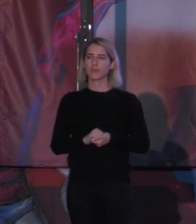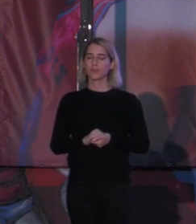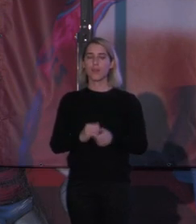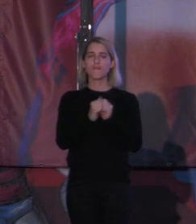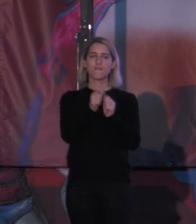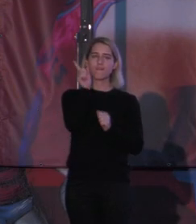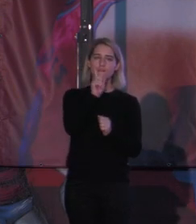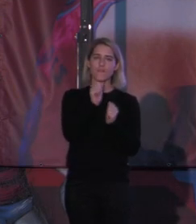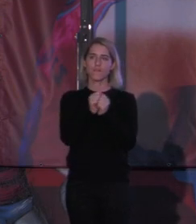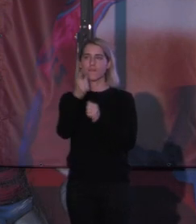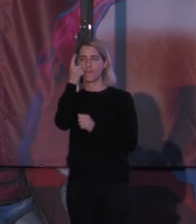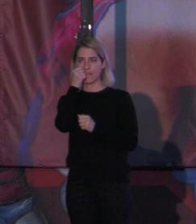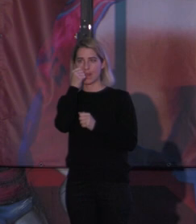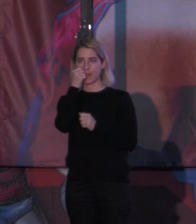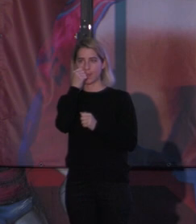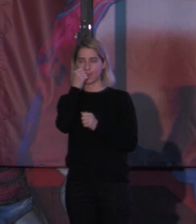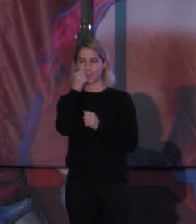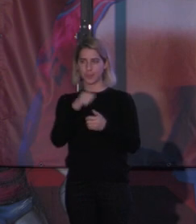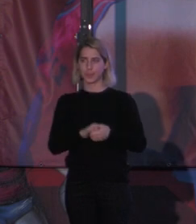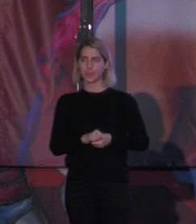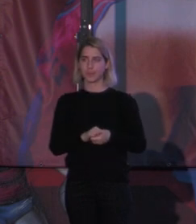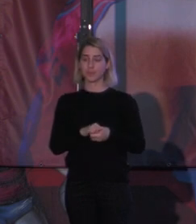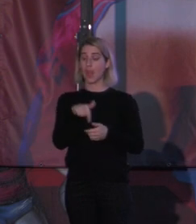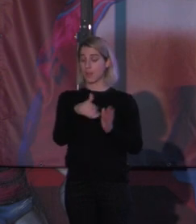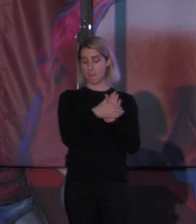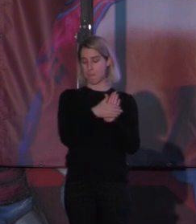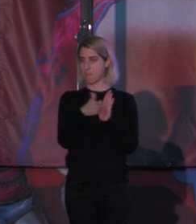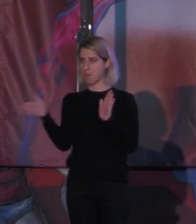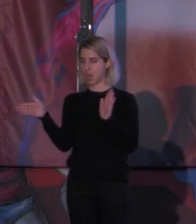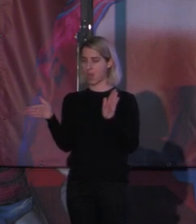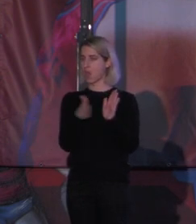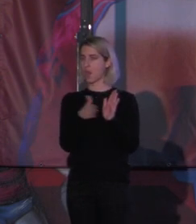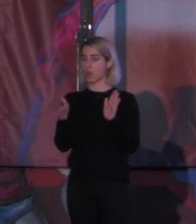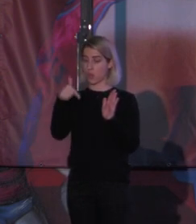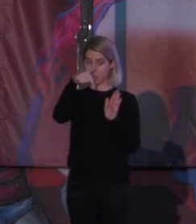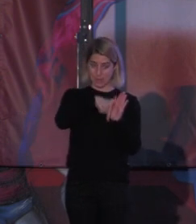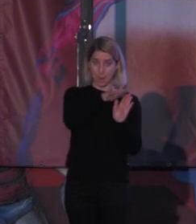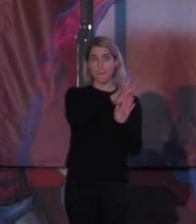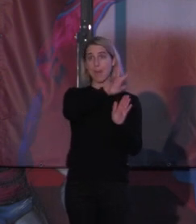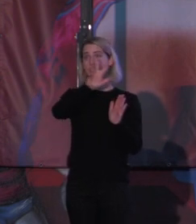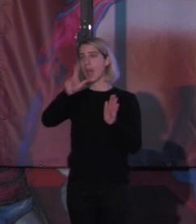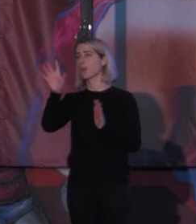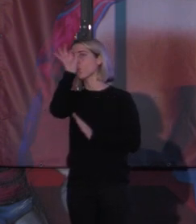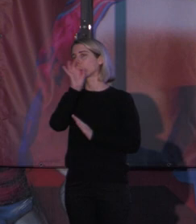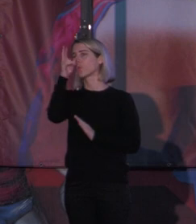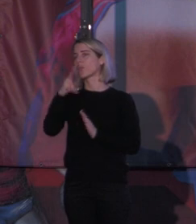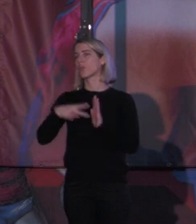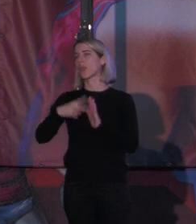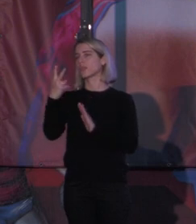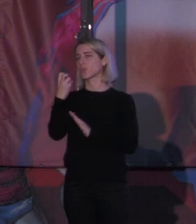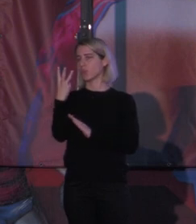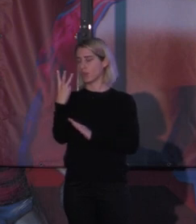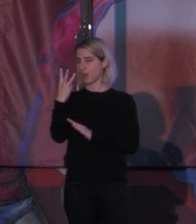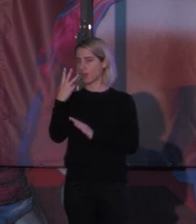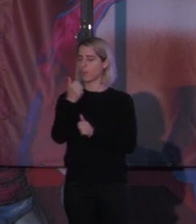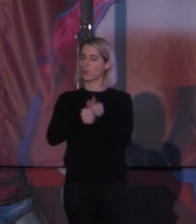Φίλες και φίλοι, κατά τη διάρκεια αυτής της περίοδου, από σήμερα μέχρι τον Οκτώβριο του 2023, οι